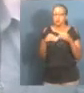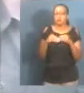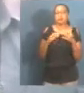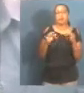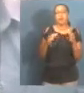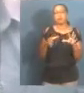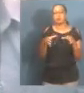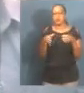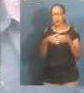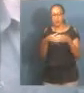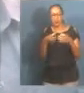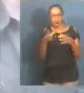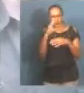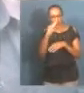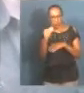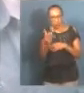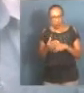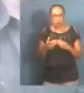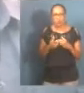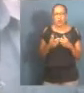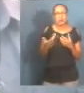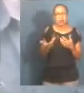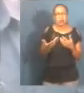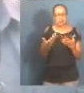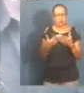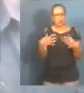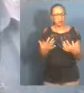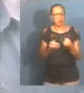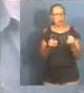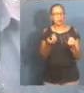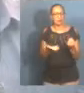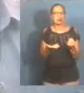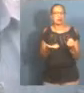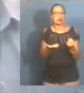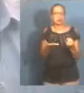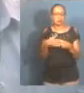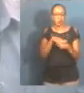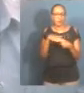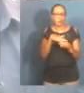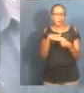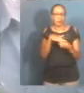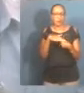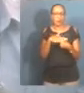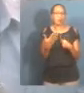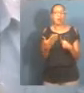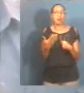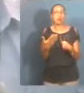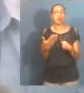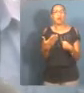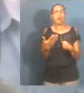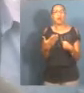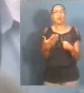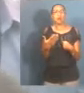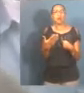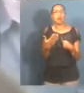amis, la formation professionnelle est une compétence entière, totale, de